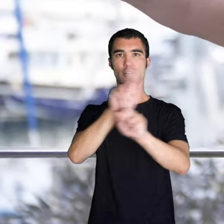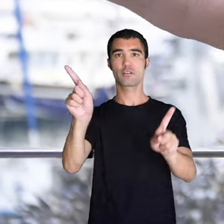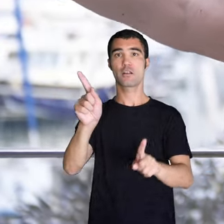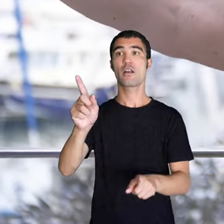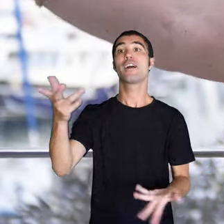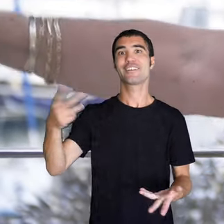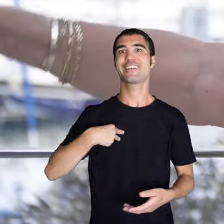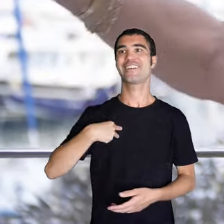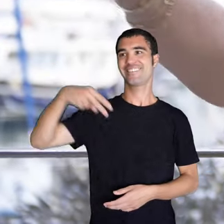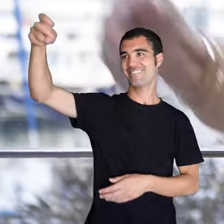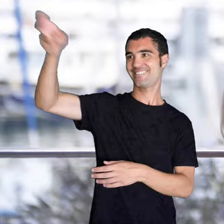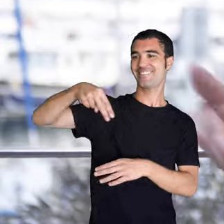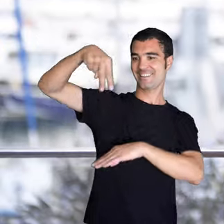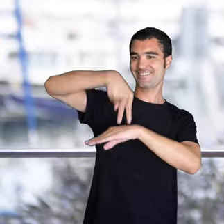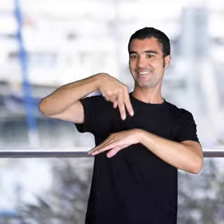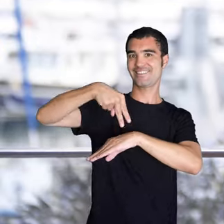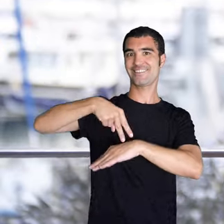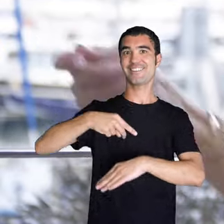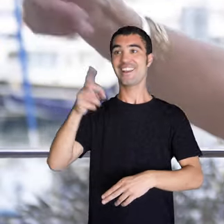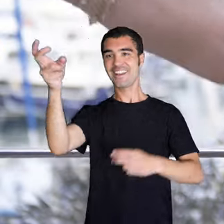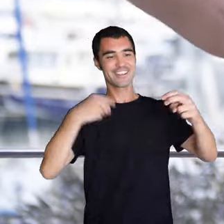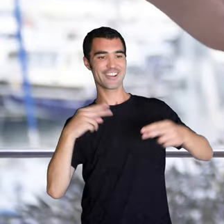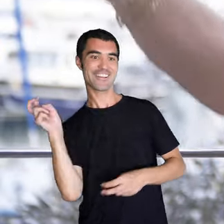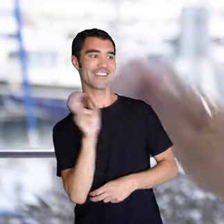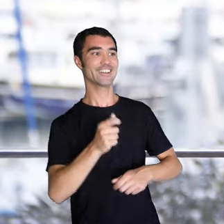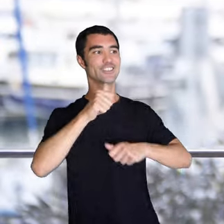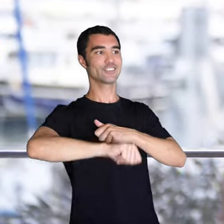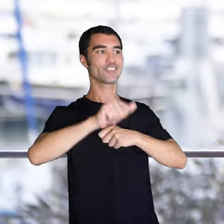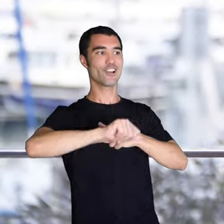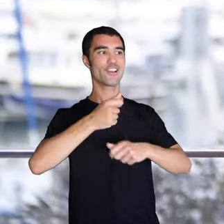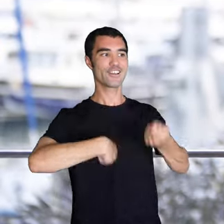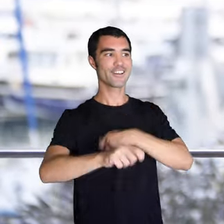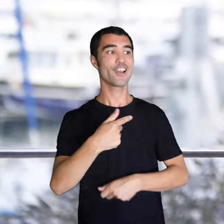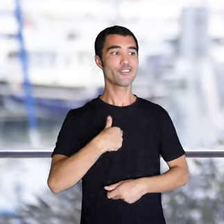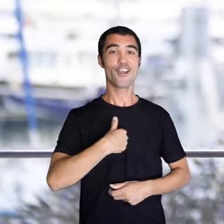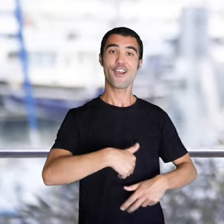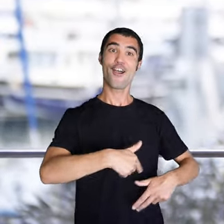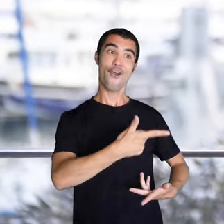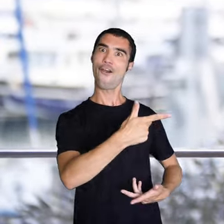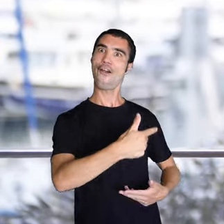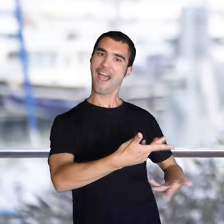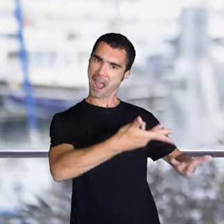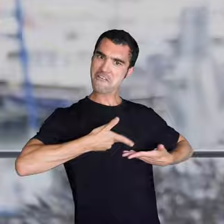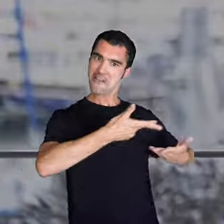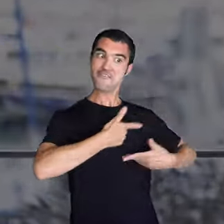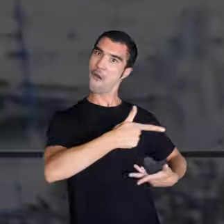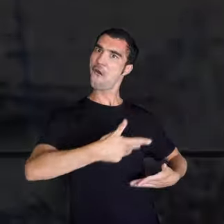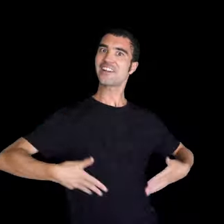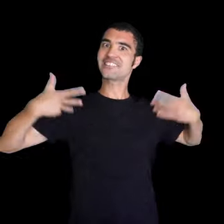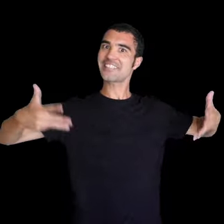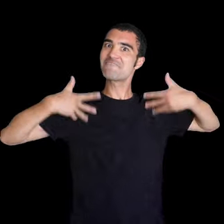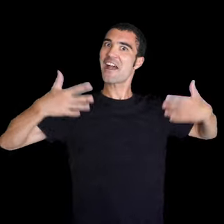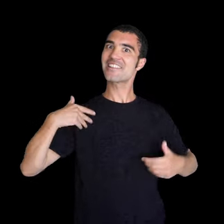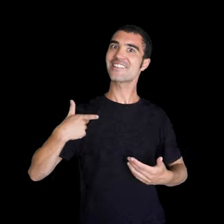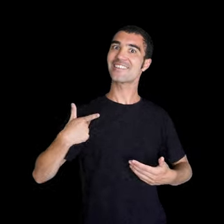estava allà esperant el trenvia que jo vengués de sol ja de vendre i m'ajudava a amagar els pes i jo deia que en jove sí que estic simpàtic i mira encara el tinc